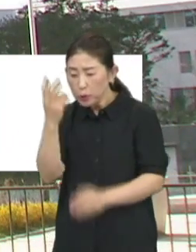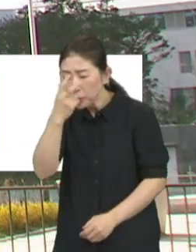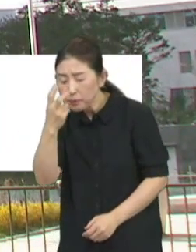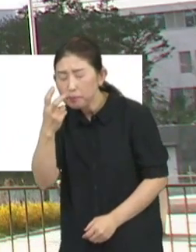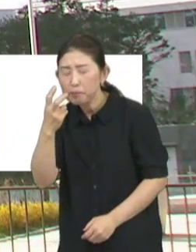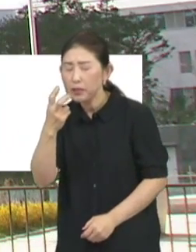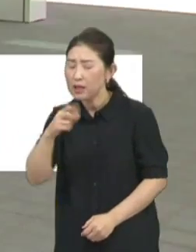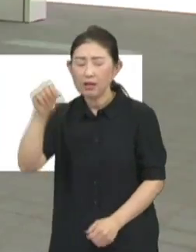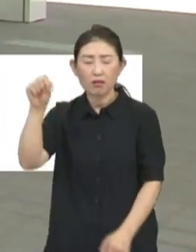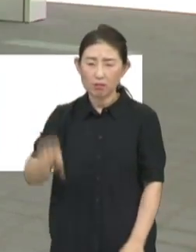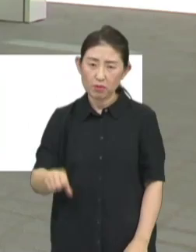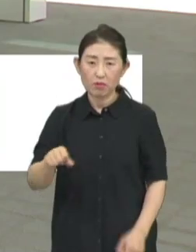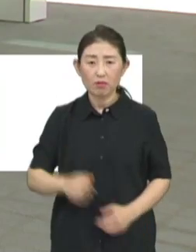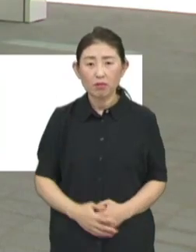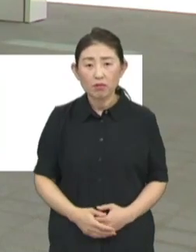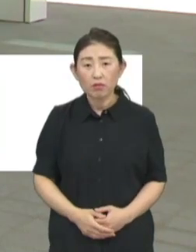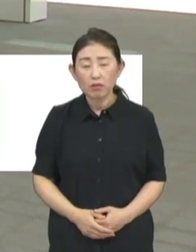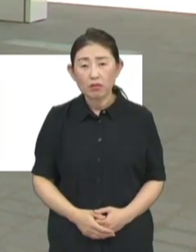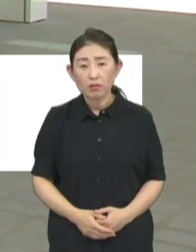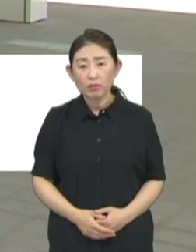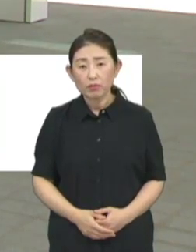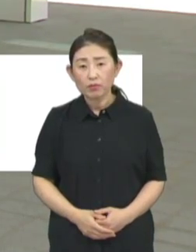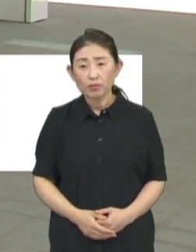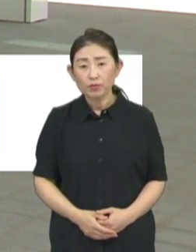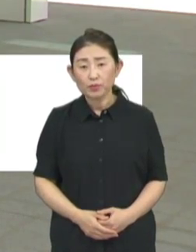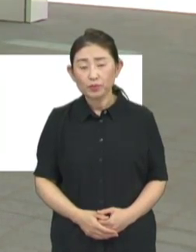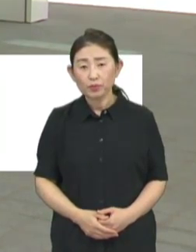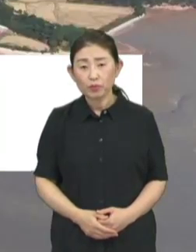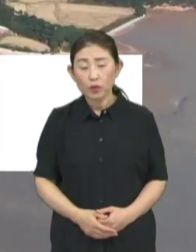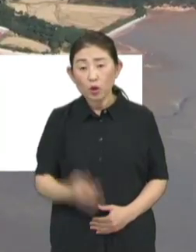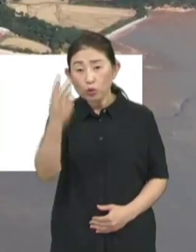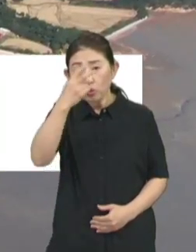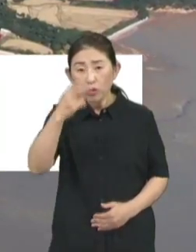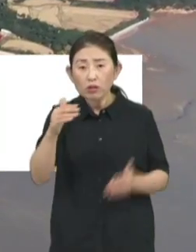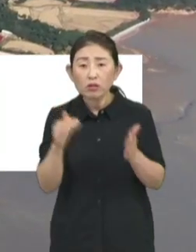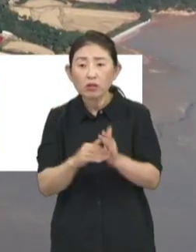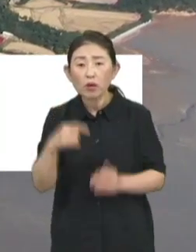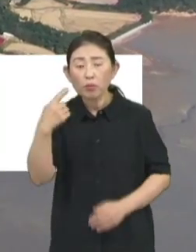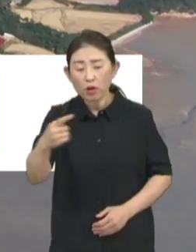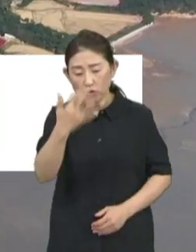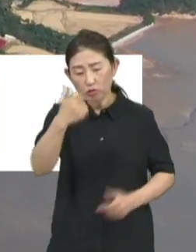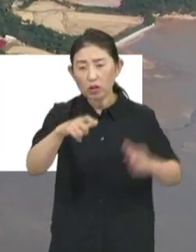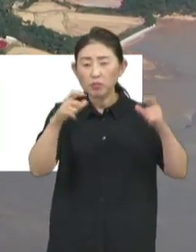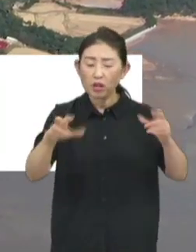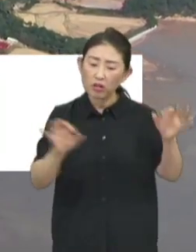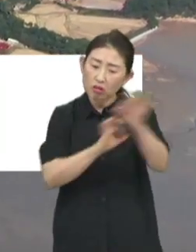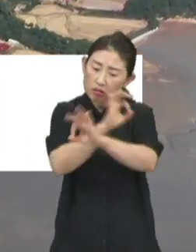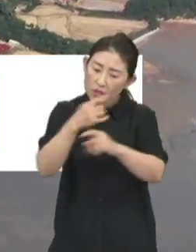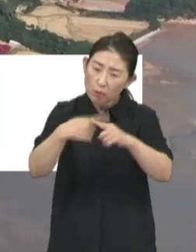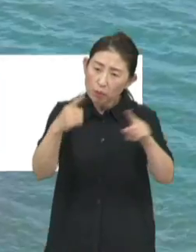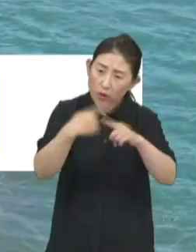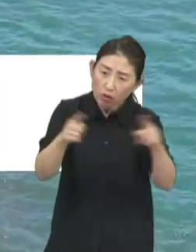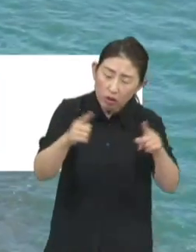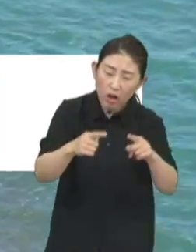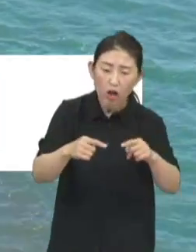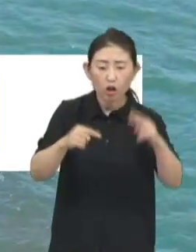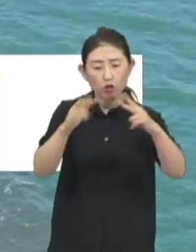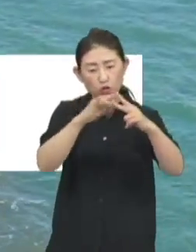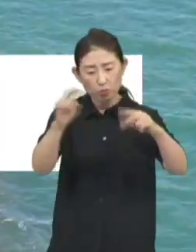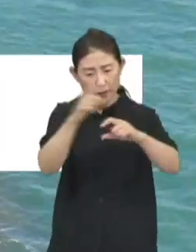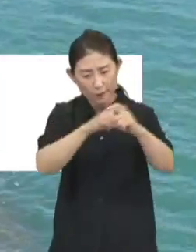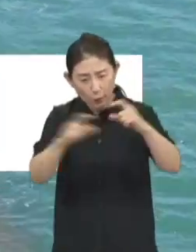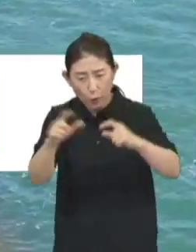제조사의 문턱을 넘지 못했습니다 이번 타당성 제조사에서는 충남도는 경제성 평가 수치를 두 배 이상